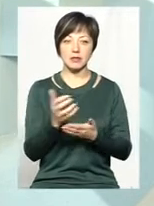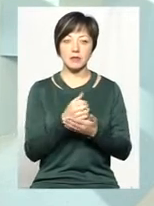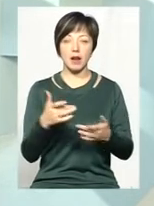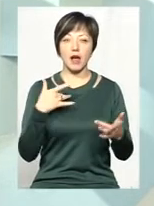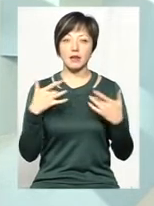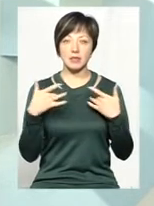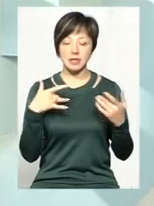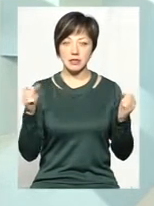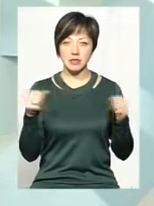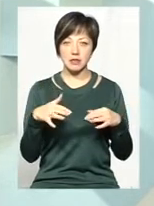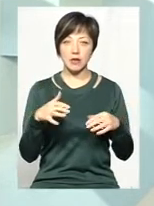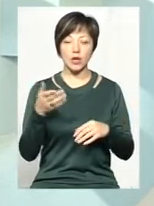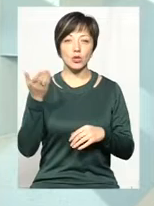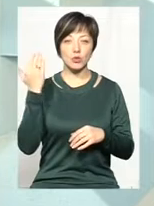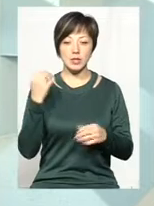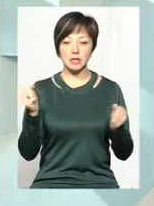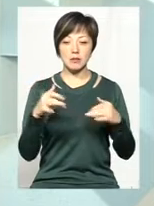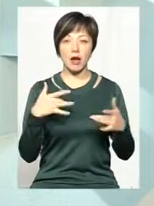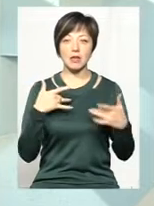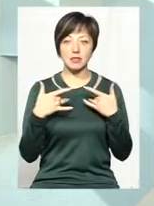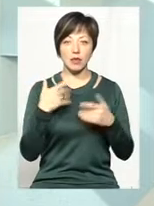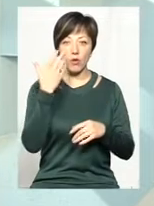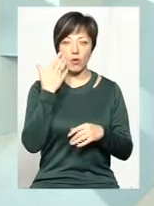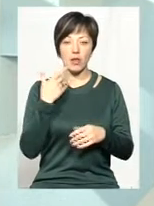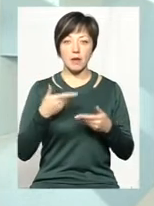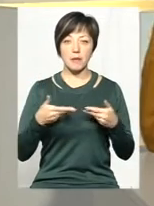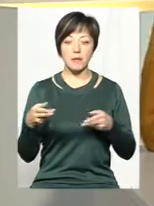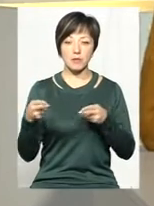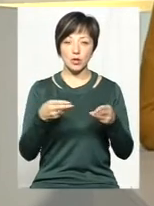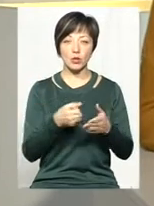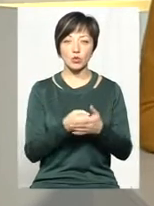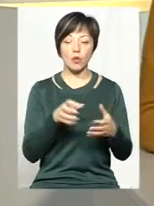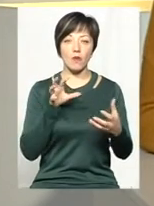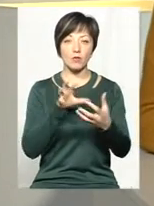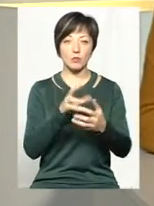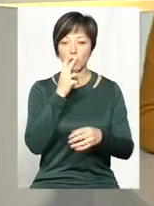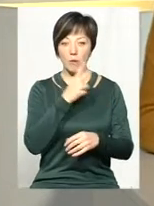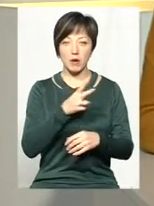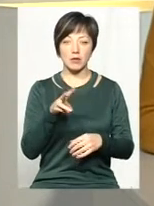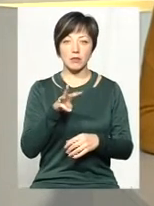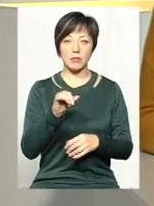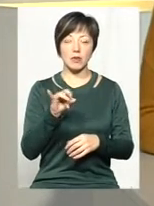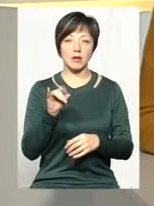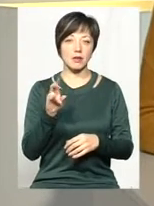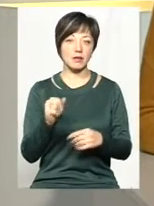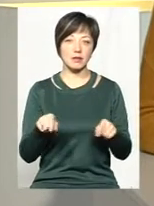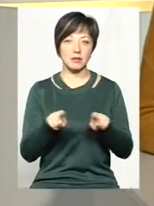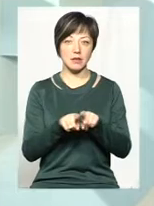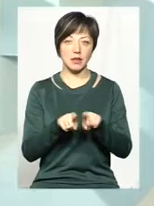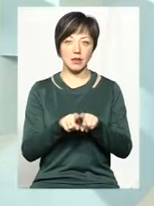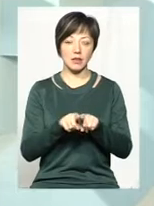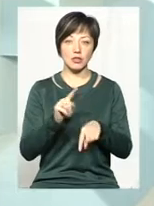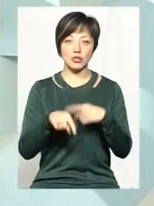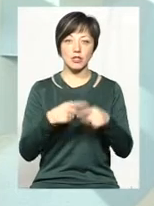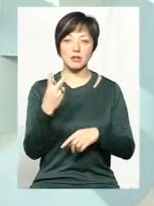артистів трошки. Тоді він зібрав артистів, і я, коли ми під'їжджали до автобуса і побачив Марину, якось так воно. Через